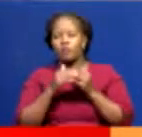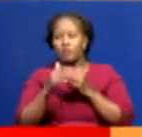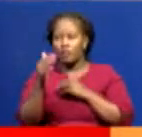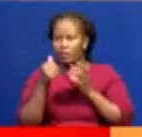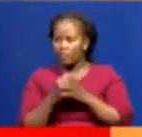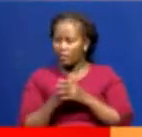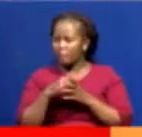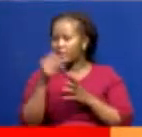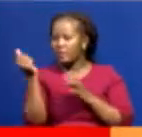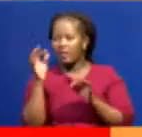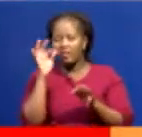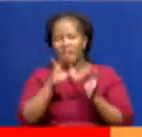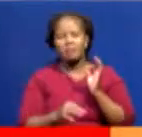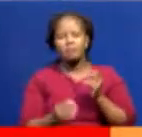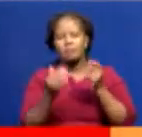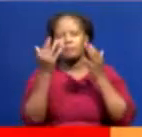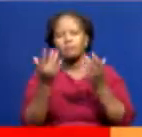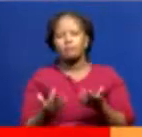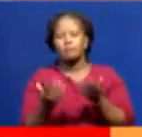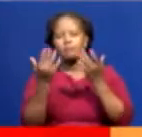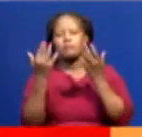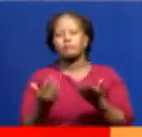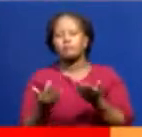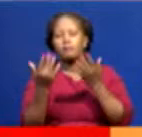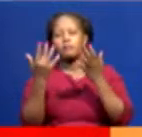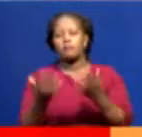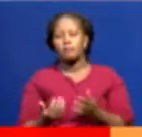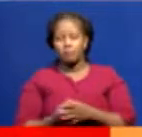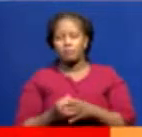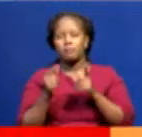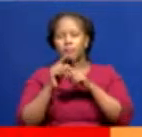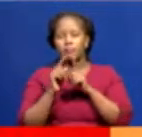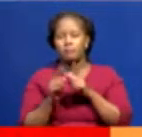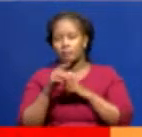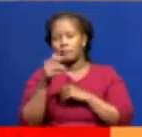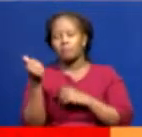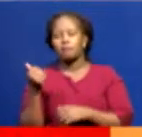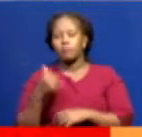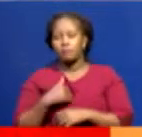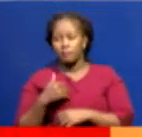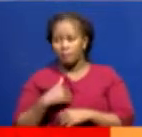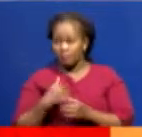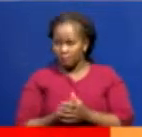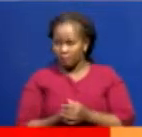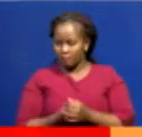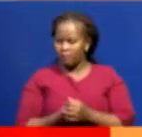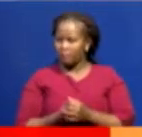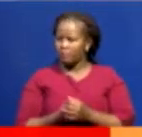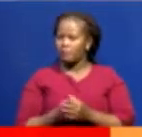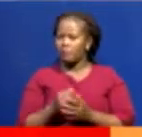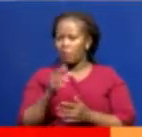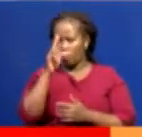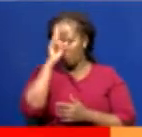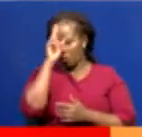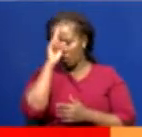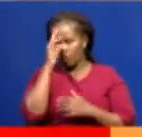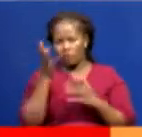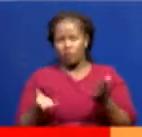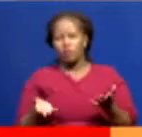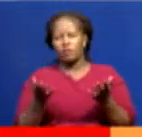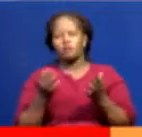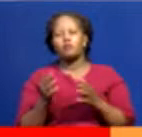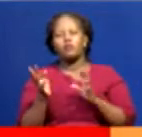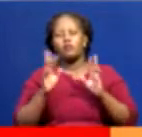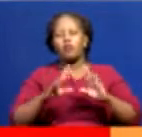moto kuonekane kwamba kuna fujo na rapsha. Lakini Nancy, nataka nikuhakikishie leo polisi wamejipanga, na